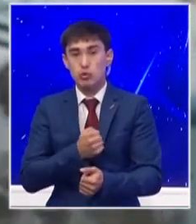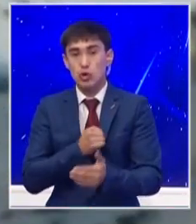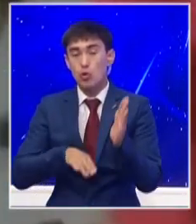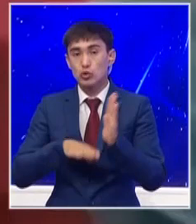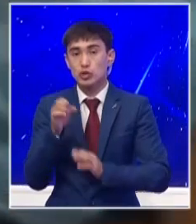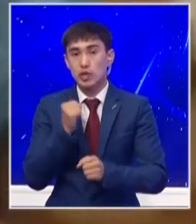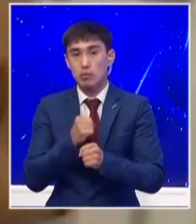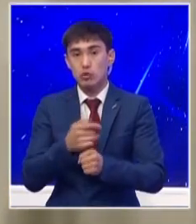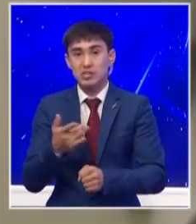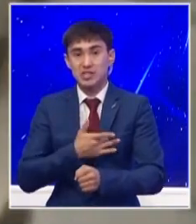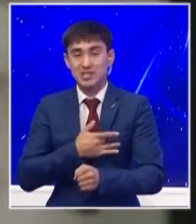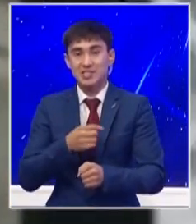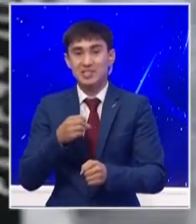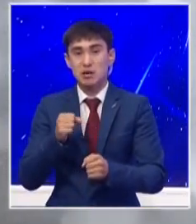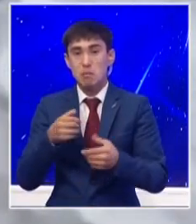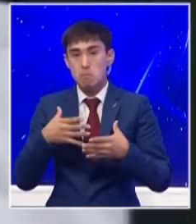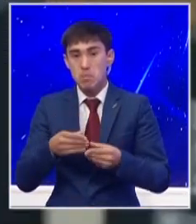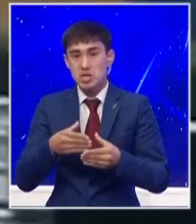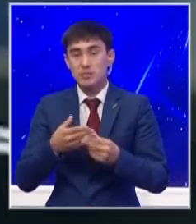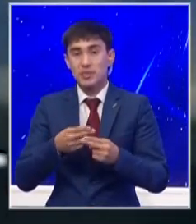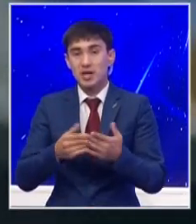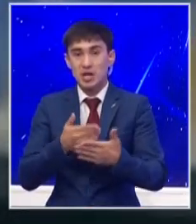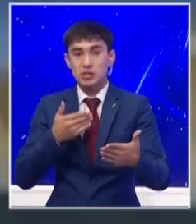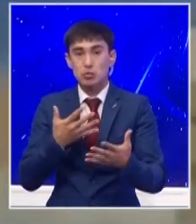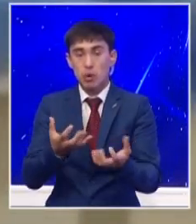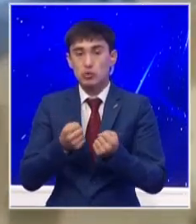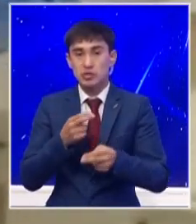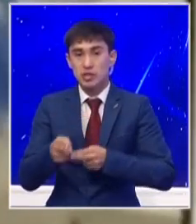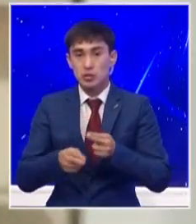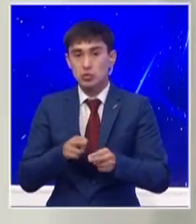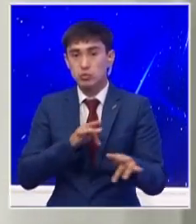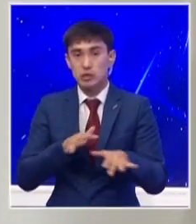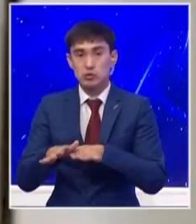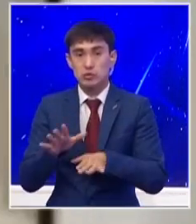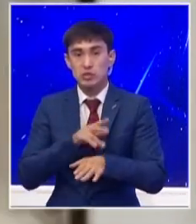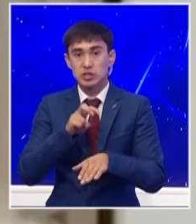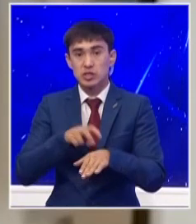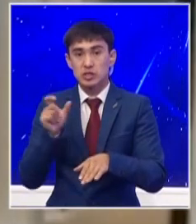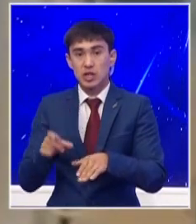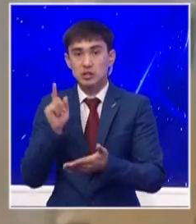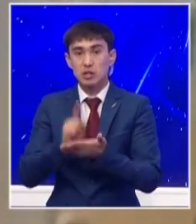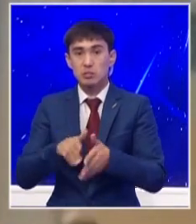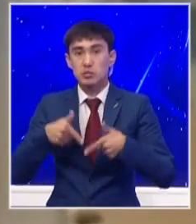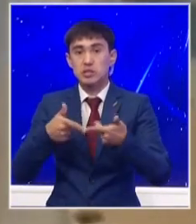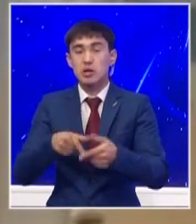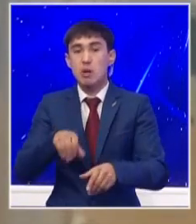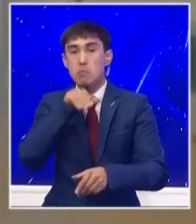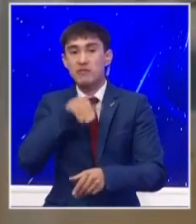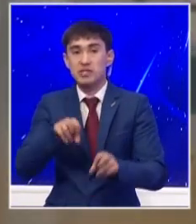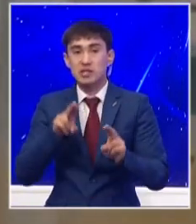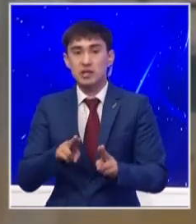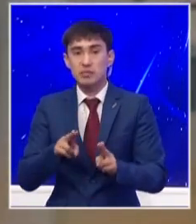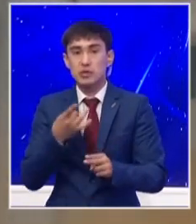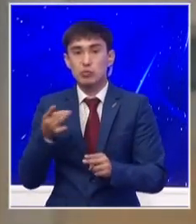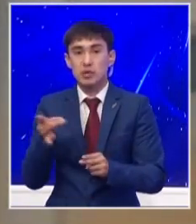улучшения работы сердечных мышц. Раньше, чтобы получить эту хирургическую процедуру, пациенты должны были обращаться к профессионалам